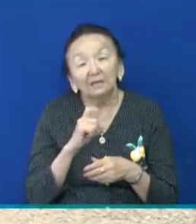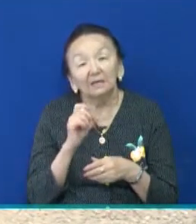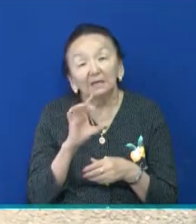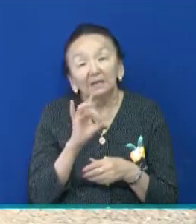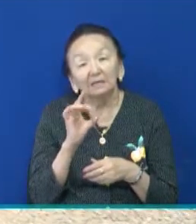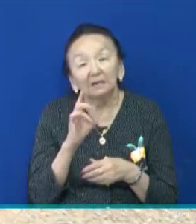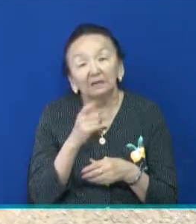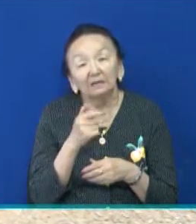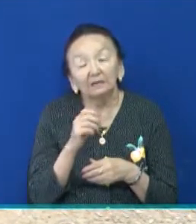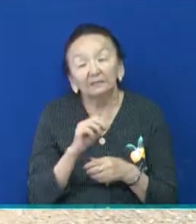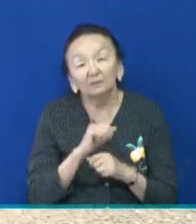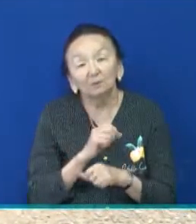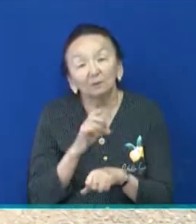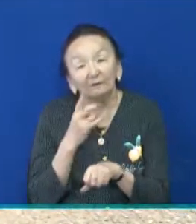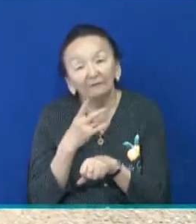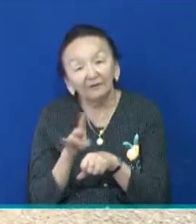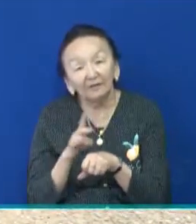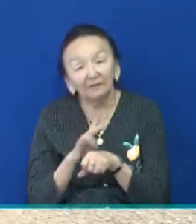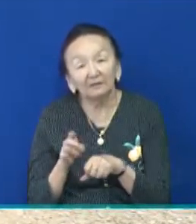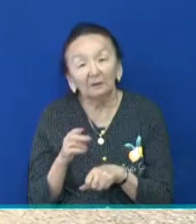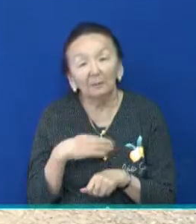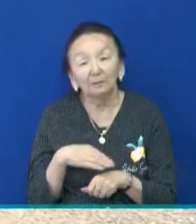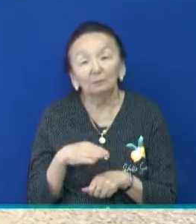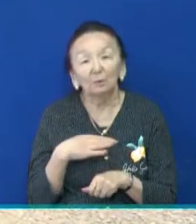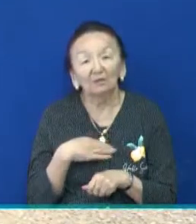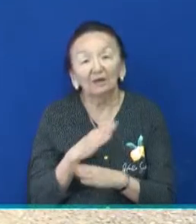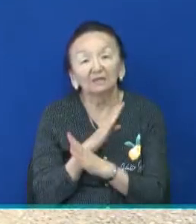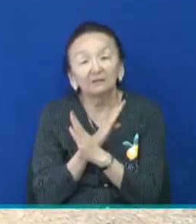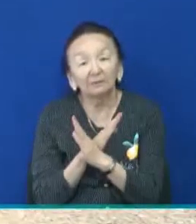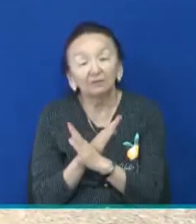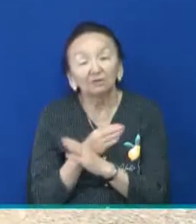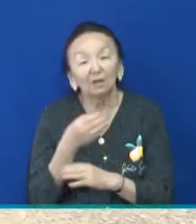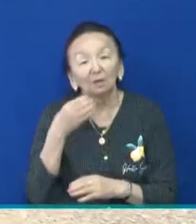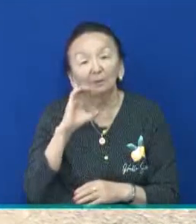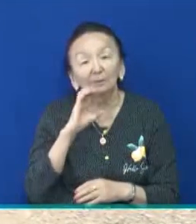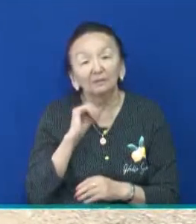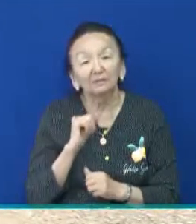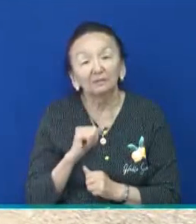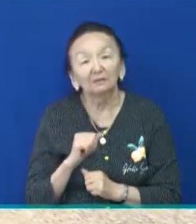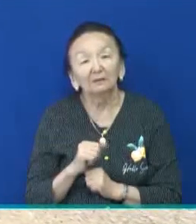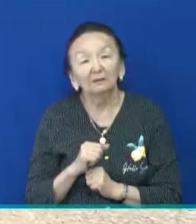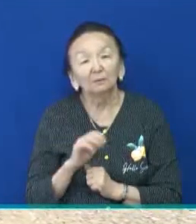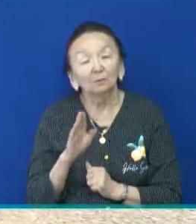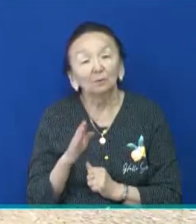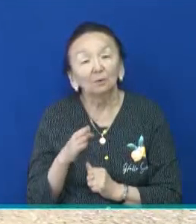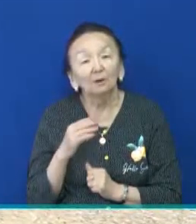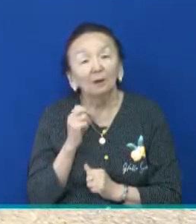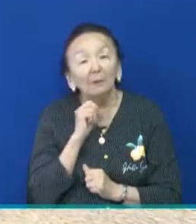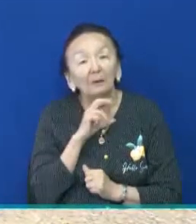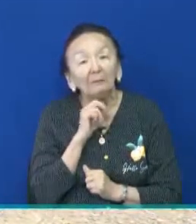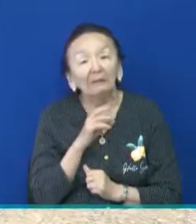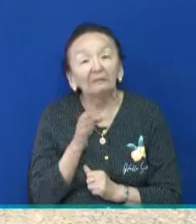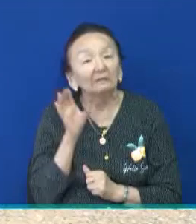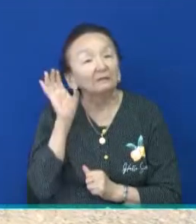өлімге әкелетінін естідім. Сондықтан мен оларды ешқашан балаларыма сатып алмас едім. Бірақ немерелерім тыңдай бермейді. Егер